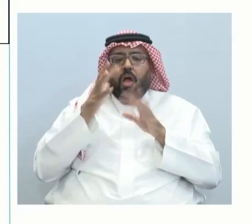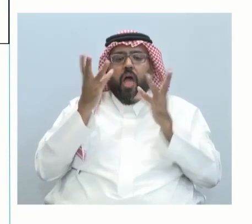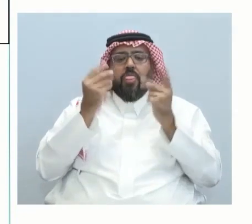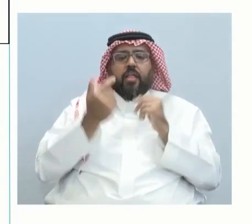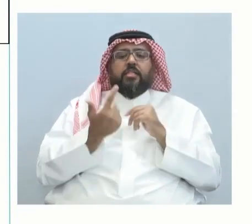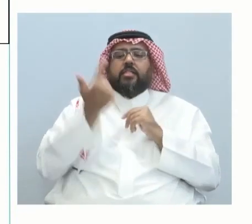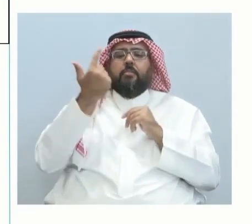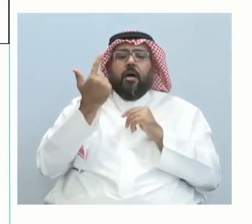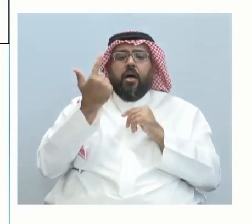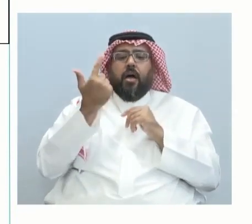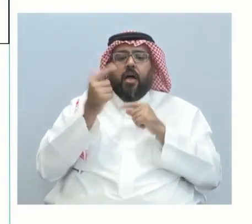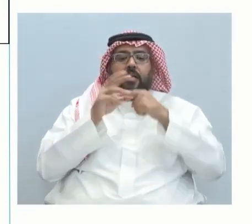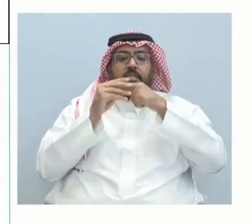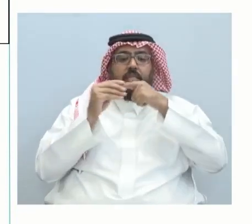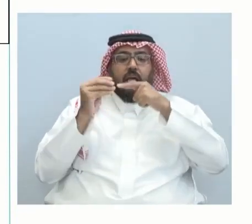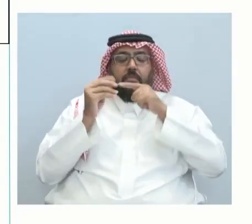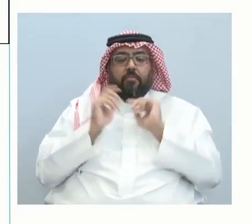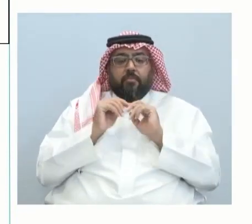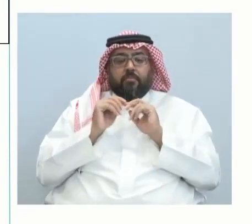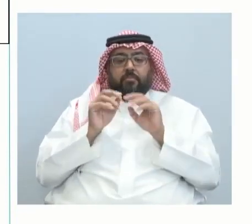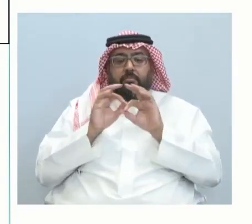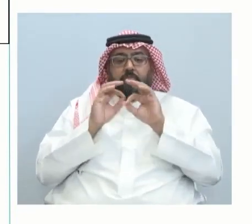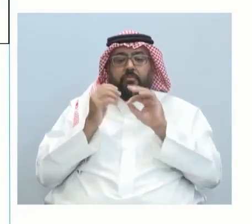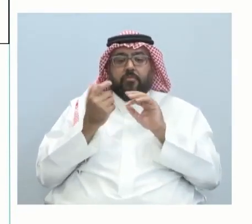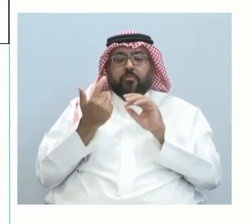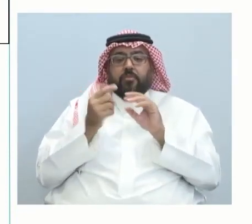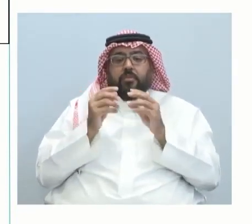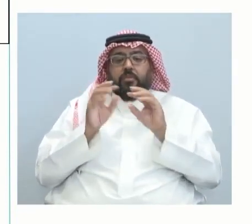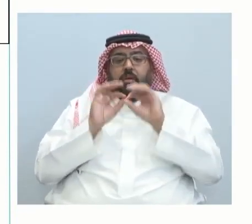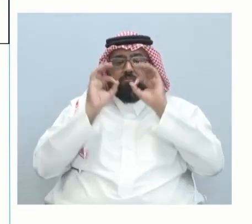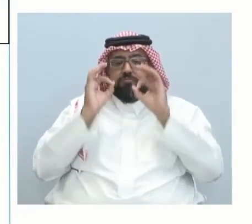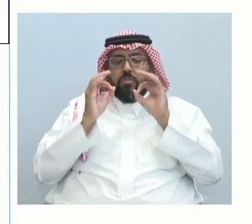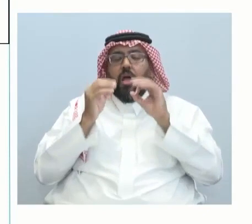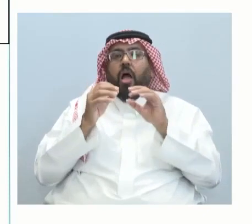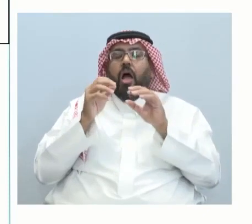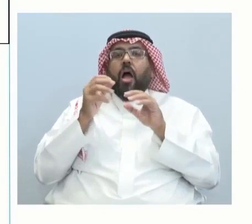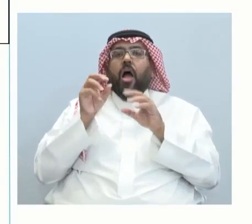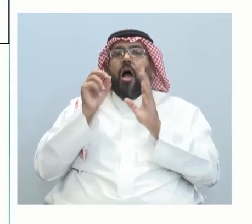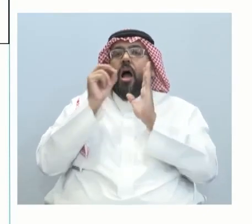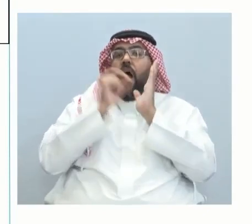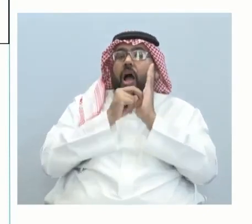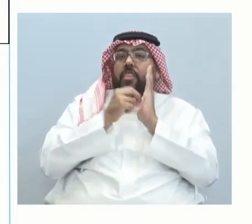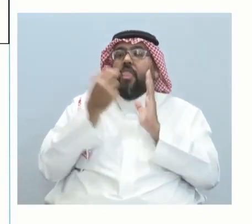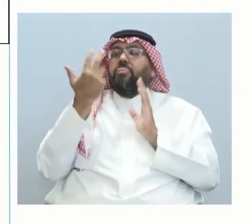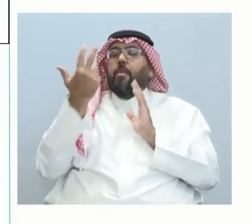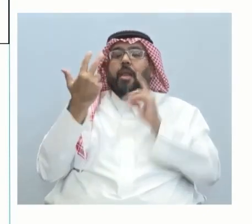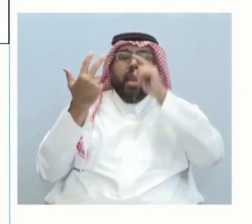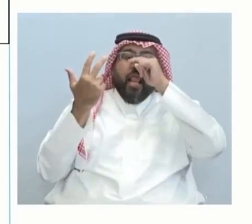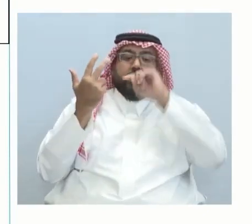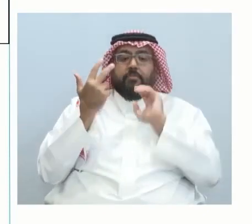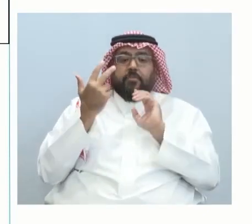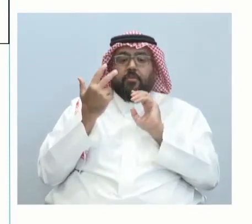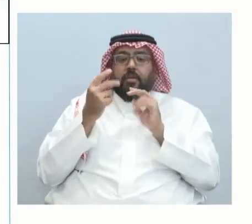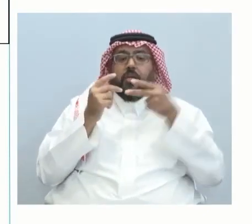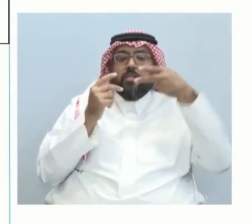فلما ان اضفت الاشاره الثالث تشكل عندي على شكل ايش ثمانيه حتى يحقق القاعده الثمانيه فهنا تشكل عندي على شكل زوج